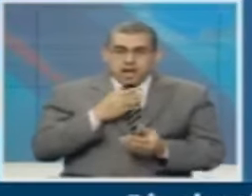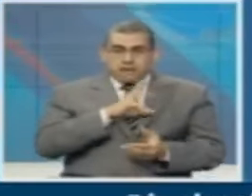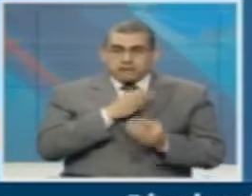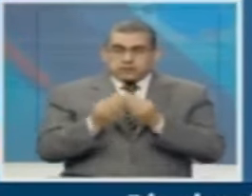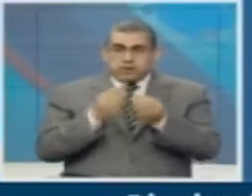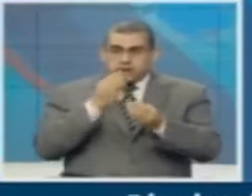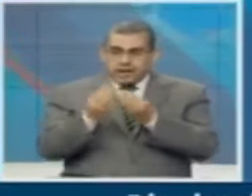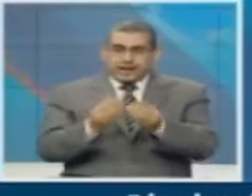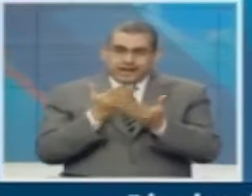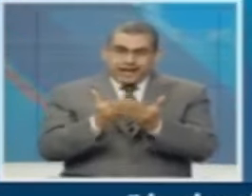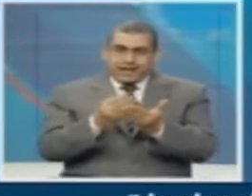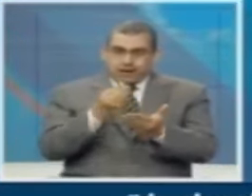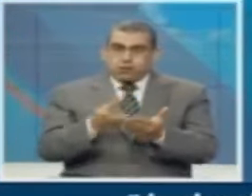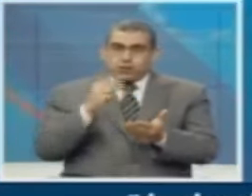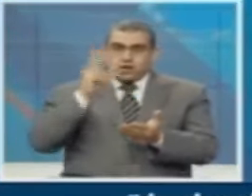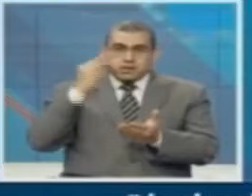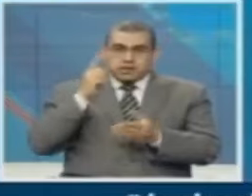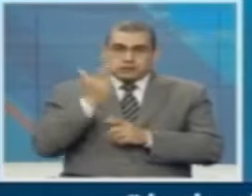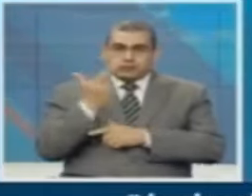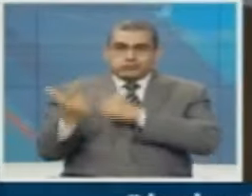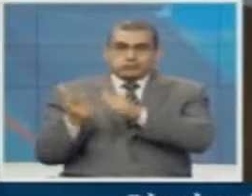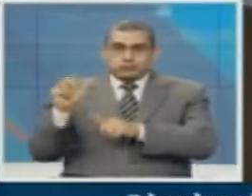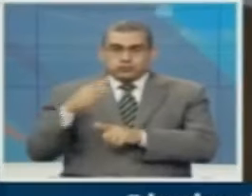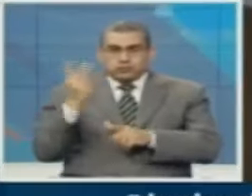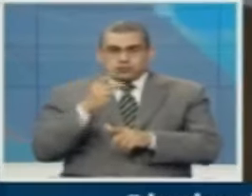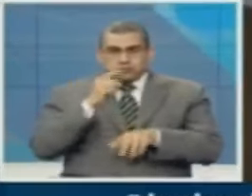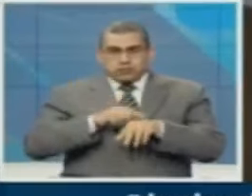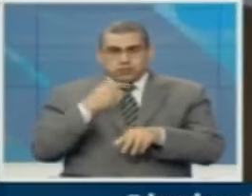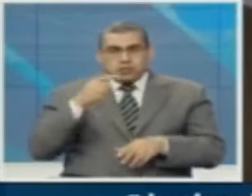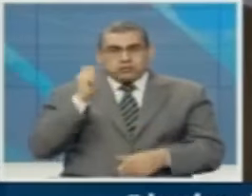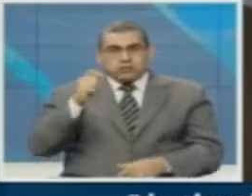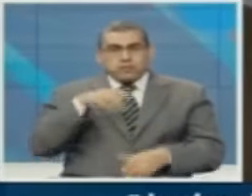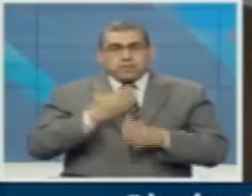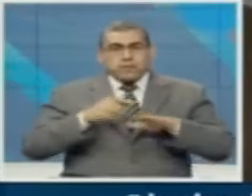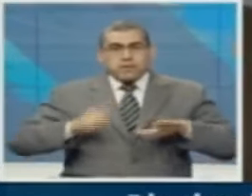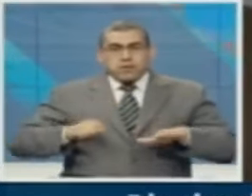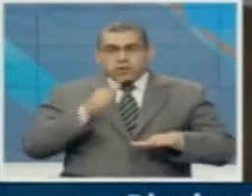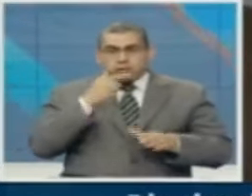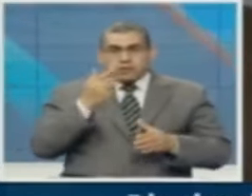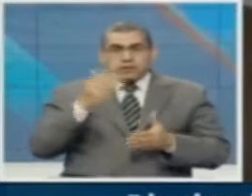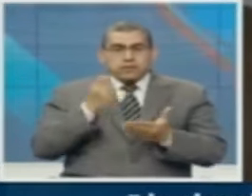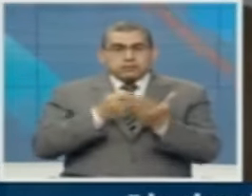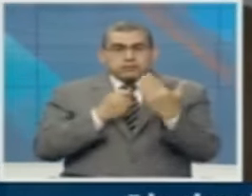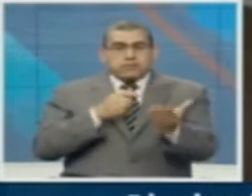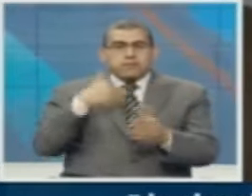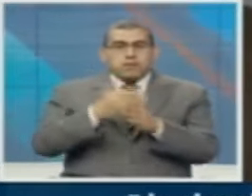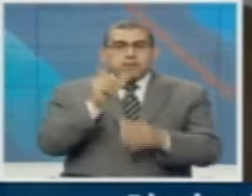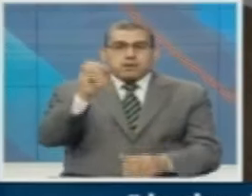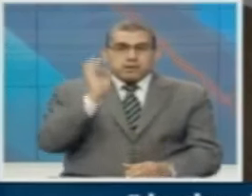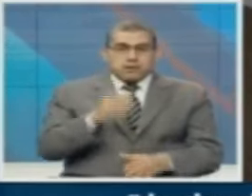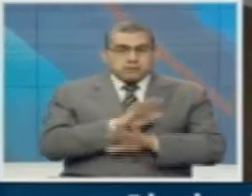واحد. جاء ذلك خلال جلسة الاستماع التي بدأتها محكمة العدل الدولية اليوم لدعوى نيكاراغوا للمطالبة